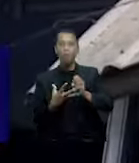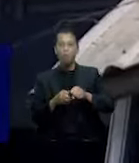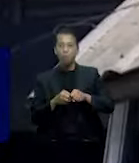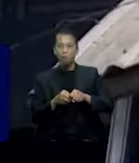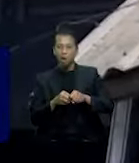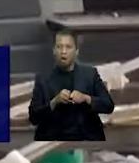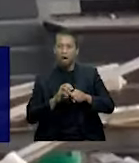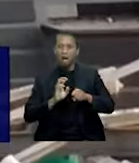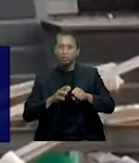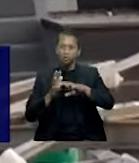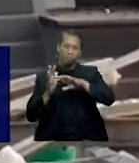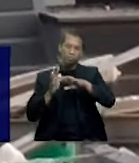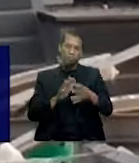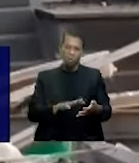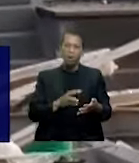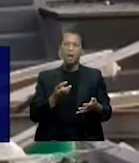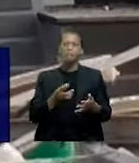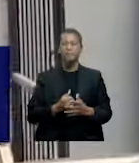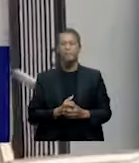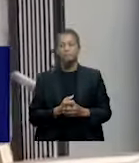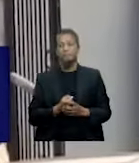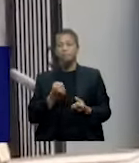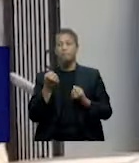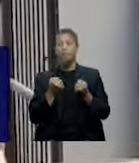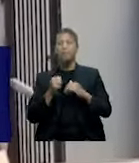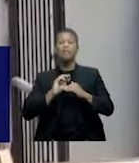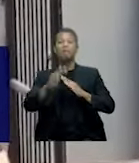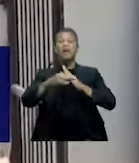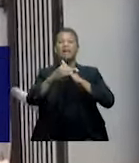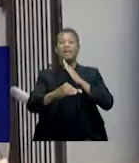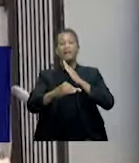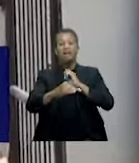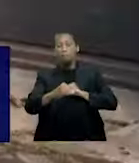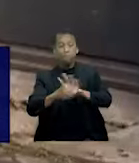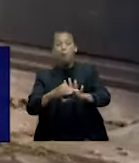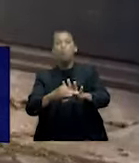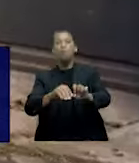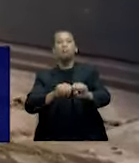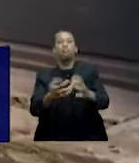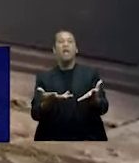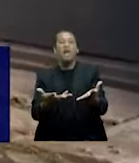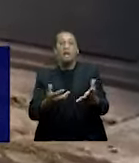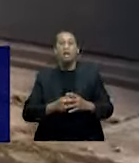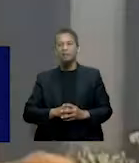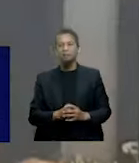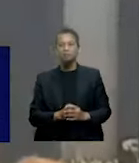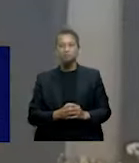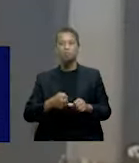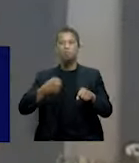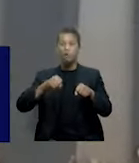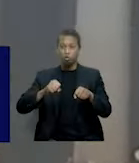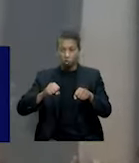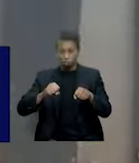roboh. Sebuah mobil yang diparkir di depan rumah juga rusak, seluruh kaca mobil pecah. Sementara sebuah sepeda motor di garasi